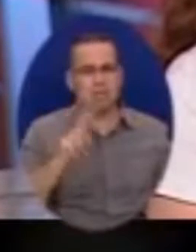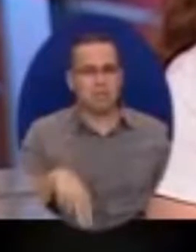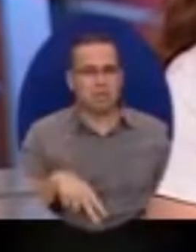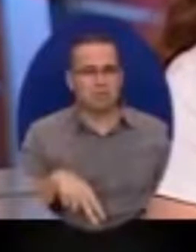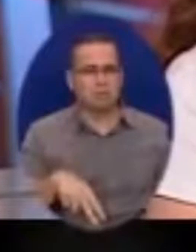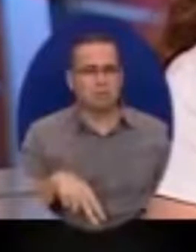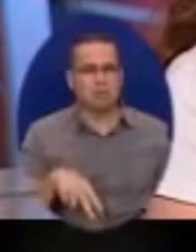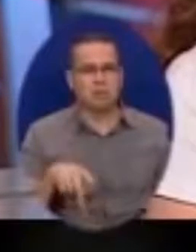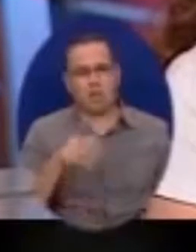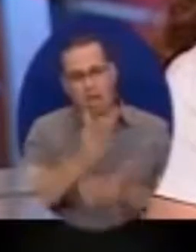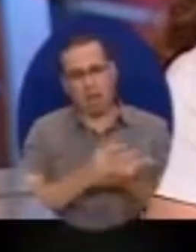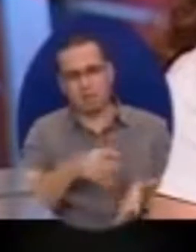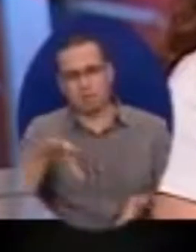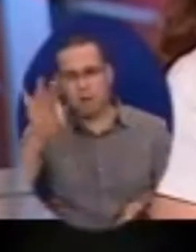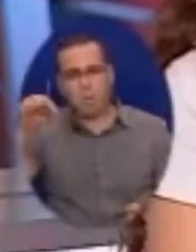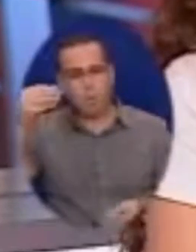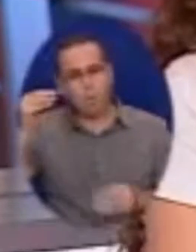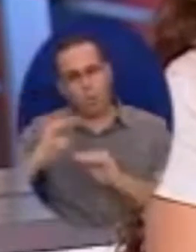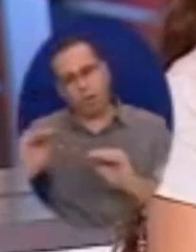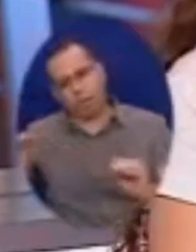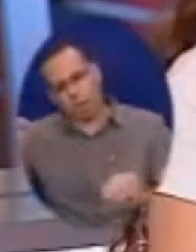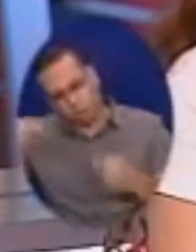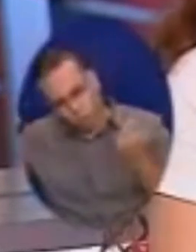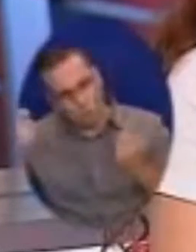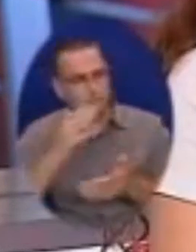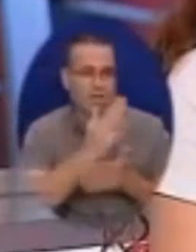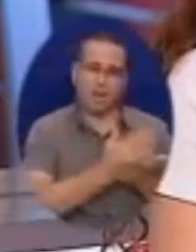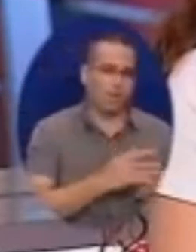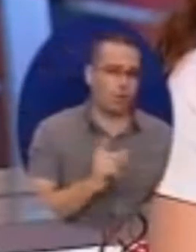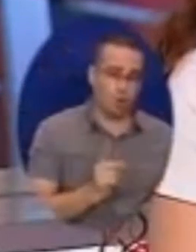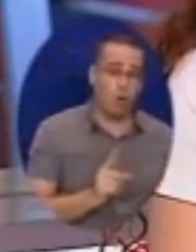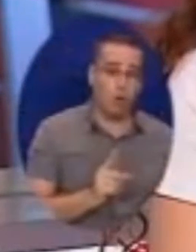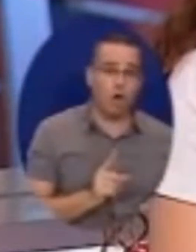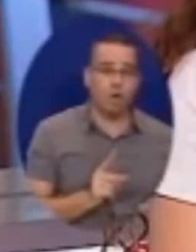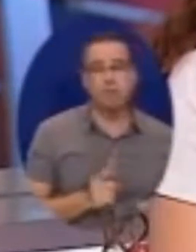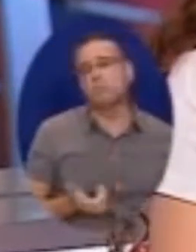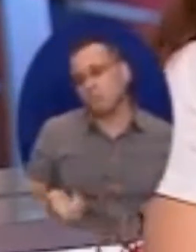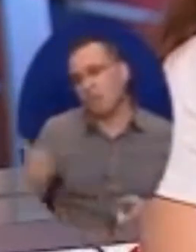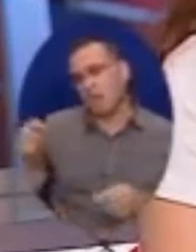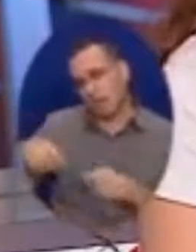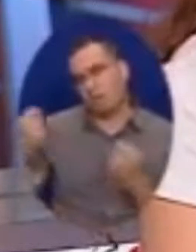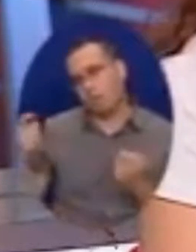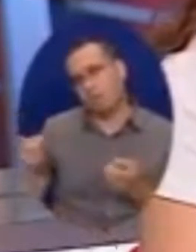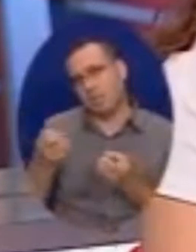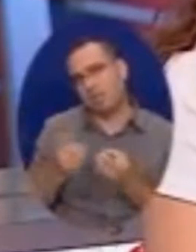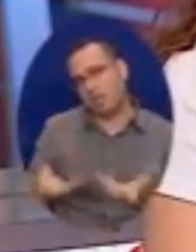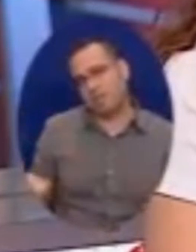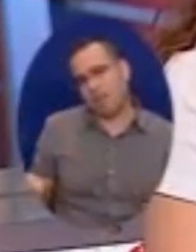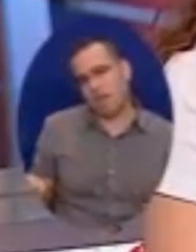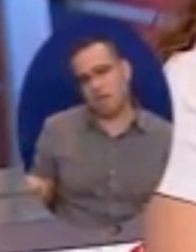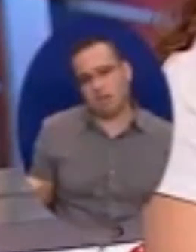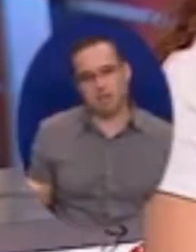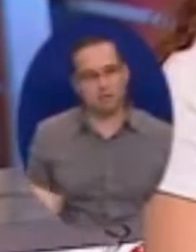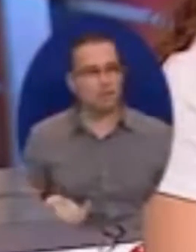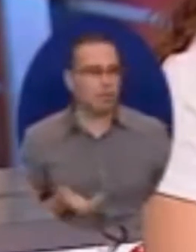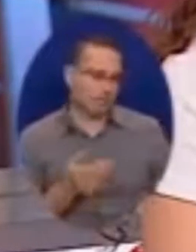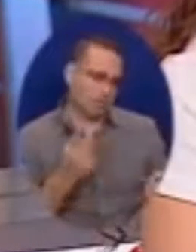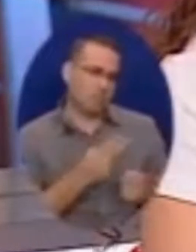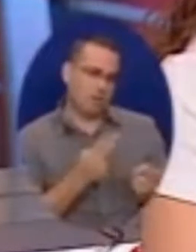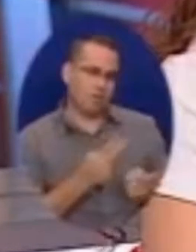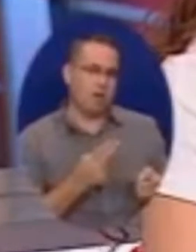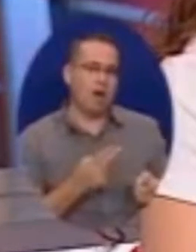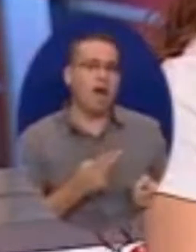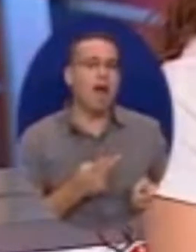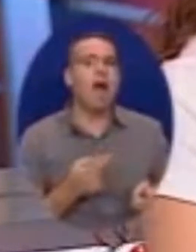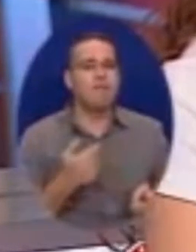יש אלה שבחרו ללמוד חינוך, ויש כאלה שלא. אבל אני... טוב, חינוך זה נפלא, בואו שלא עוזר. זה נפלא, ברור. לא. אז מה קל צמצום התחומי? אבל